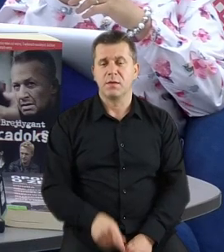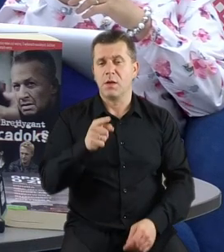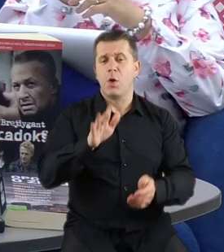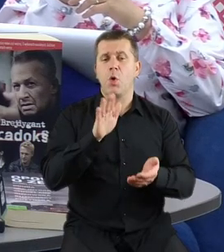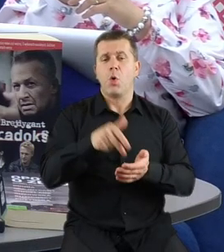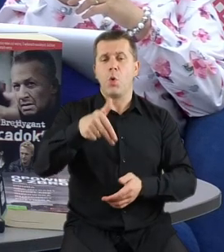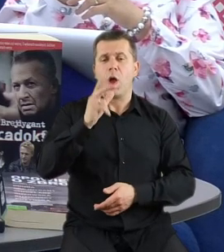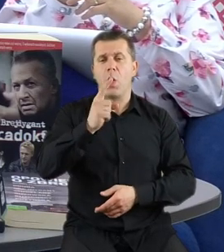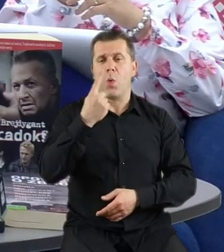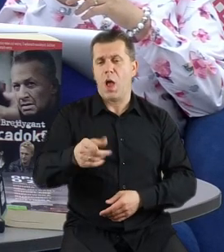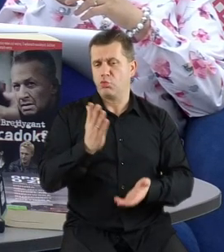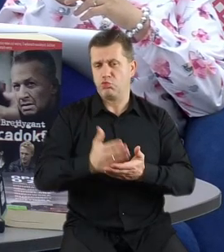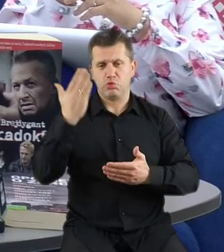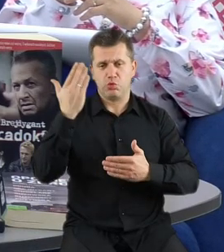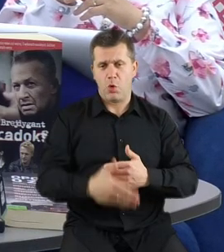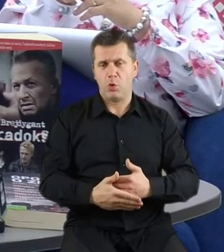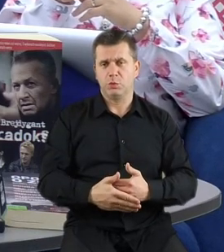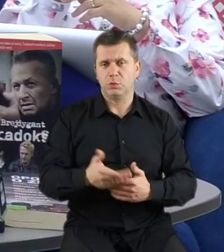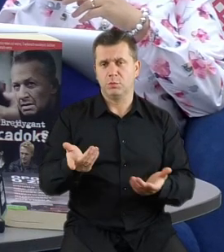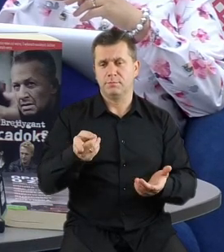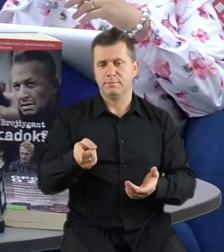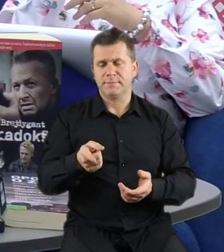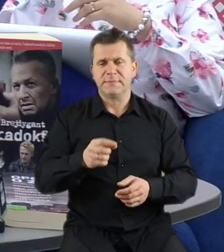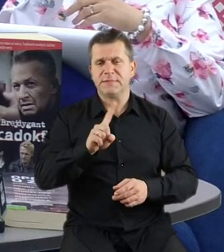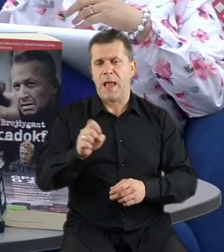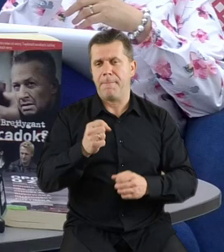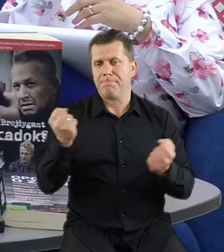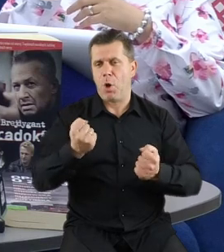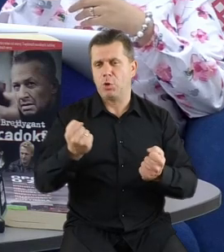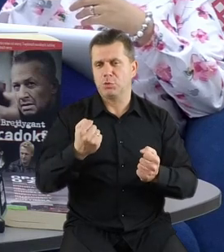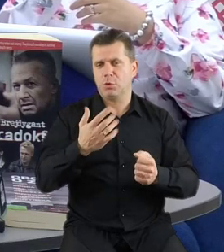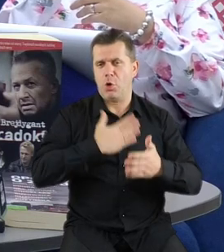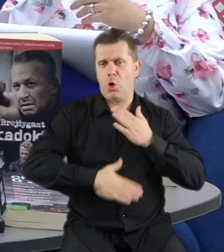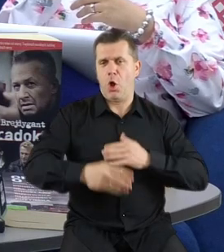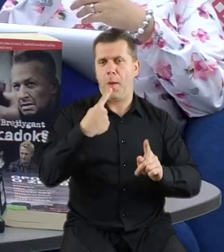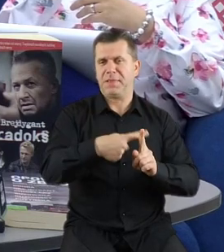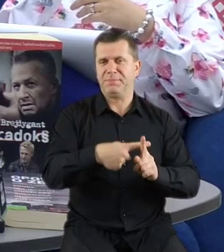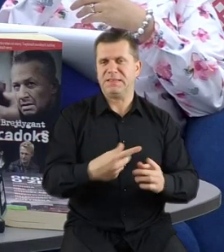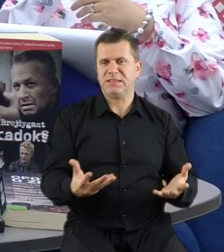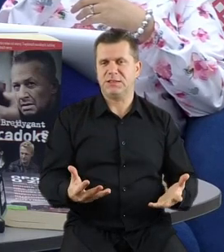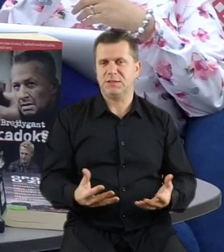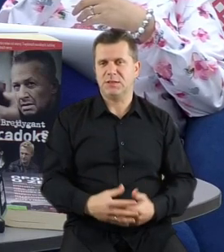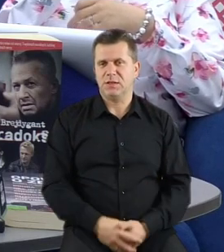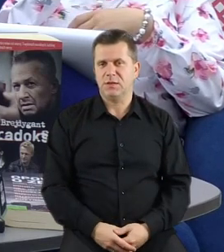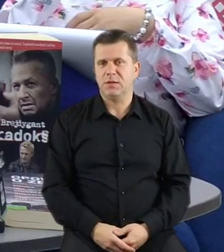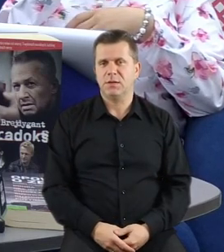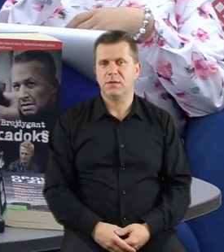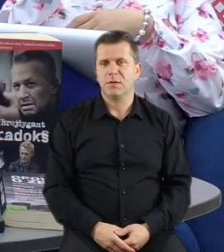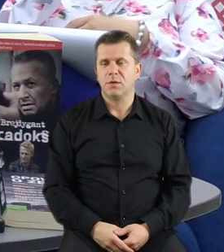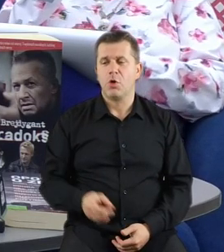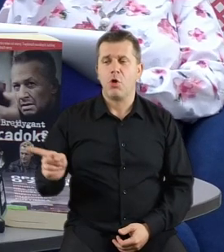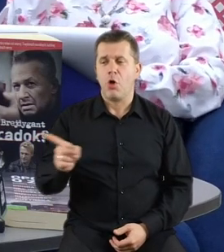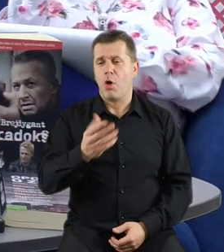że układ jednak się skończył, jak dla mnie, zbyt tak optymistycznie? Że no